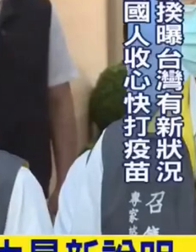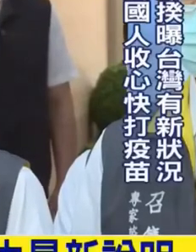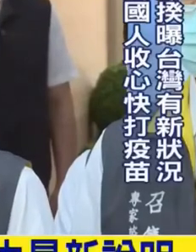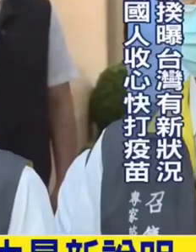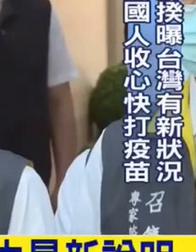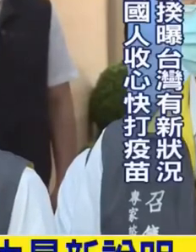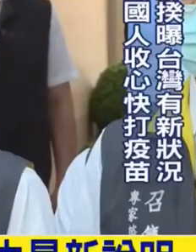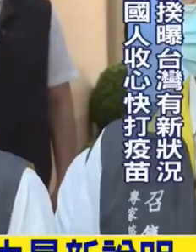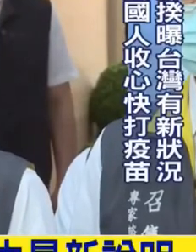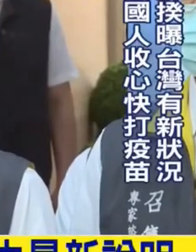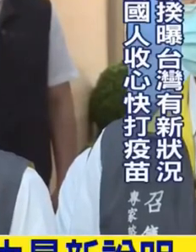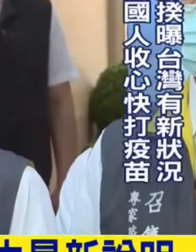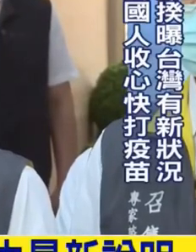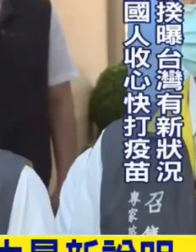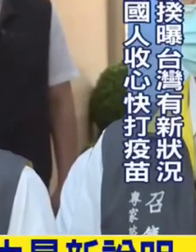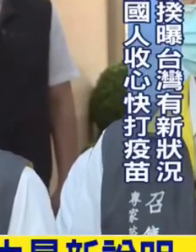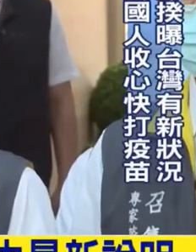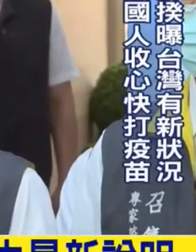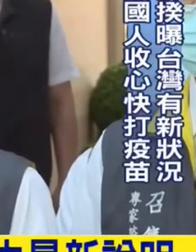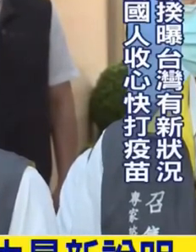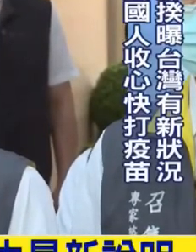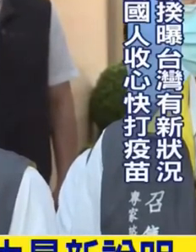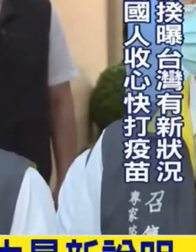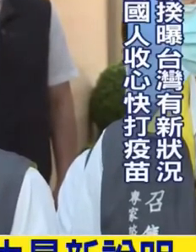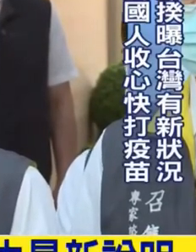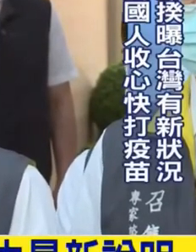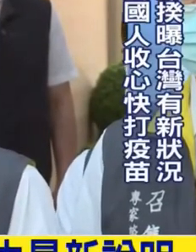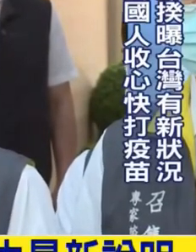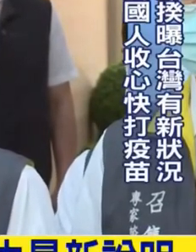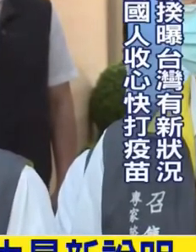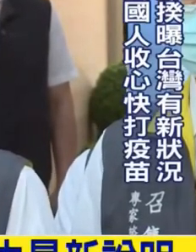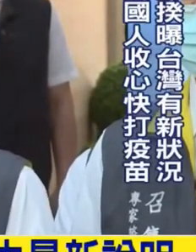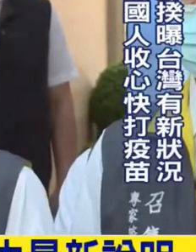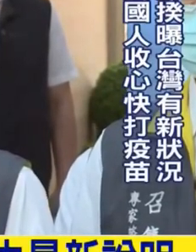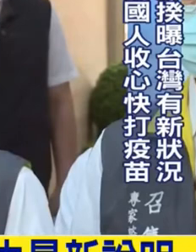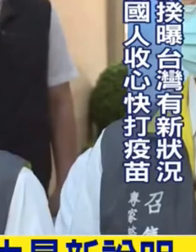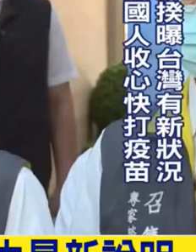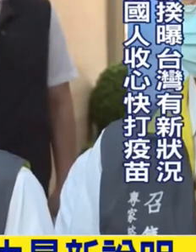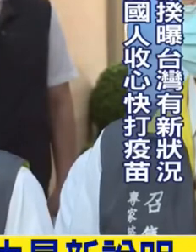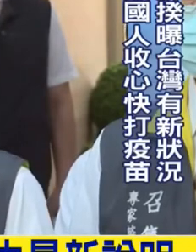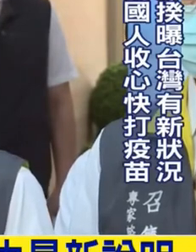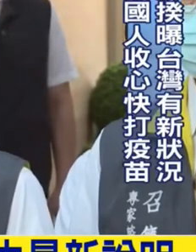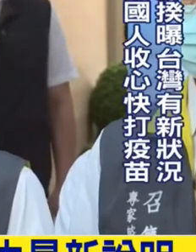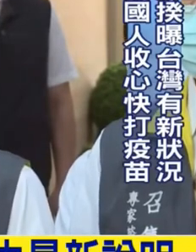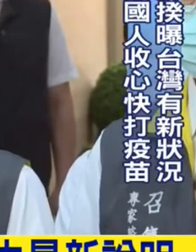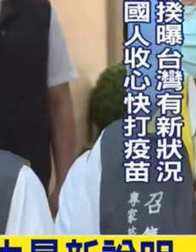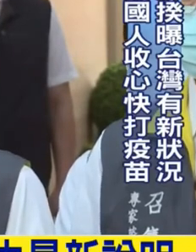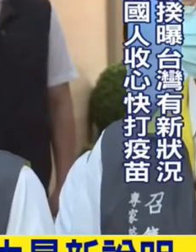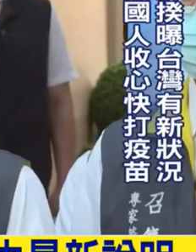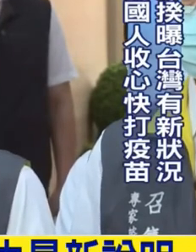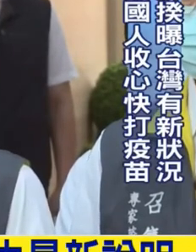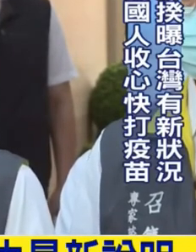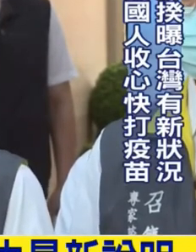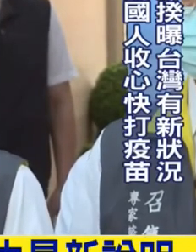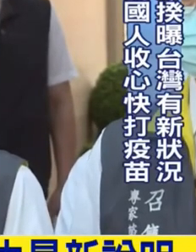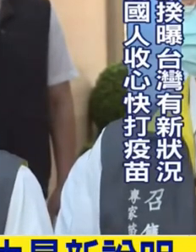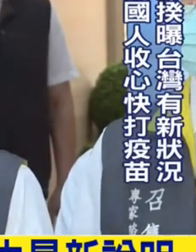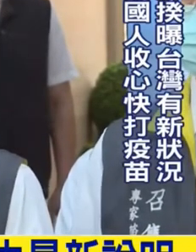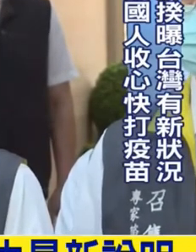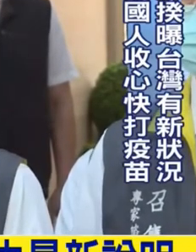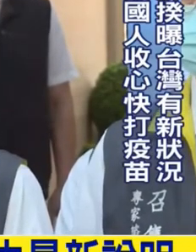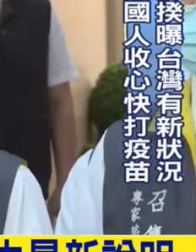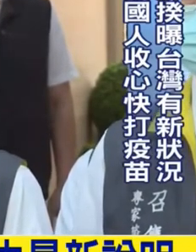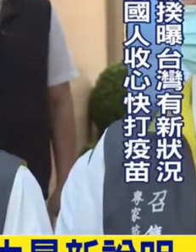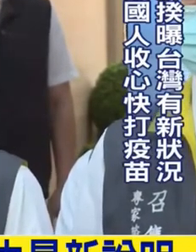带你来关心了今年的另外带你关心了今天的台湾疫情的变数又一次出现了变化了，经传有确诊者在新北